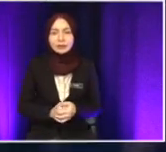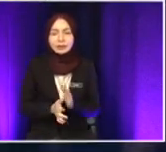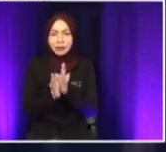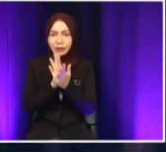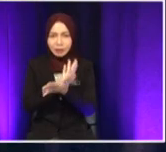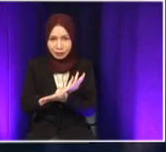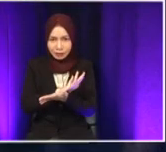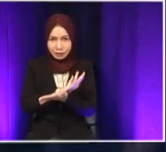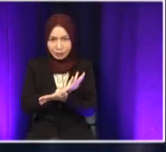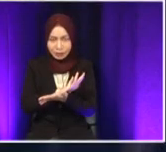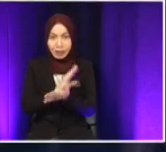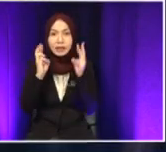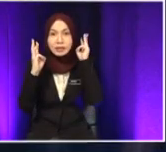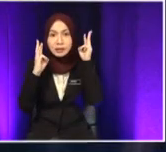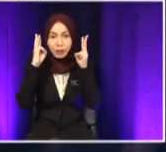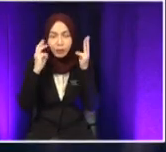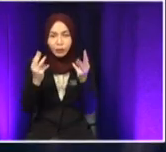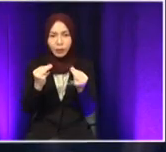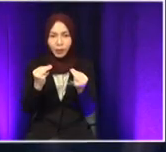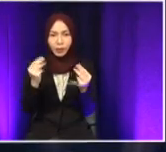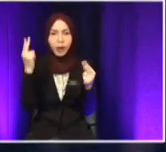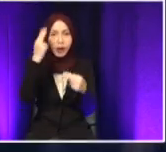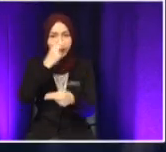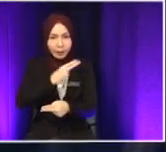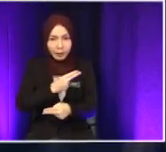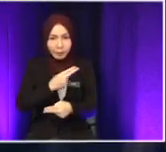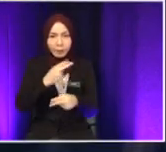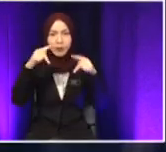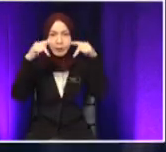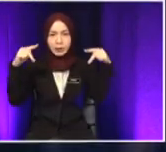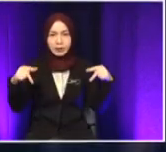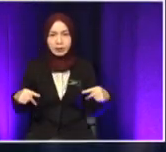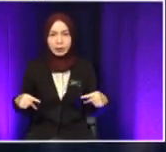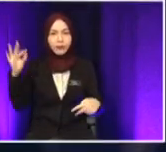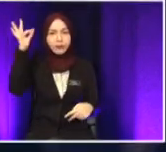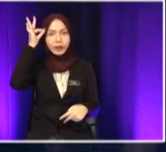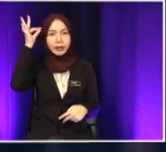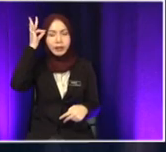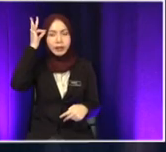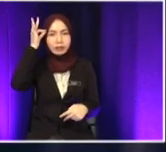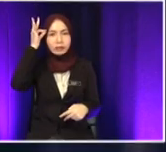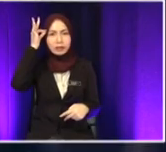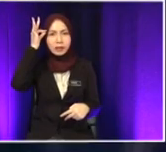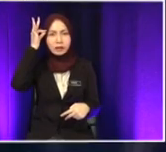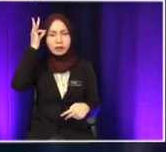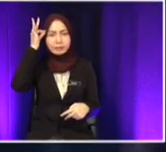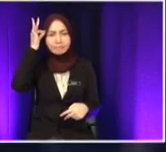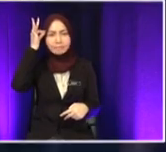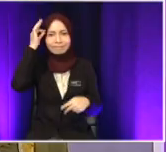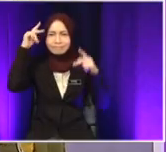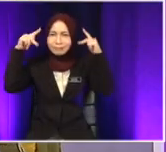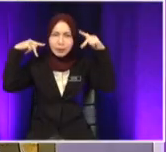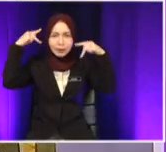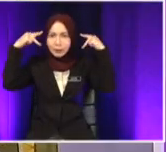nak menghadapi pemeriksaan Mina bercela bercelalu apabila